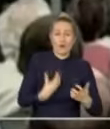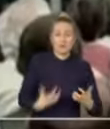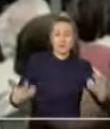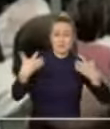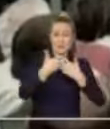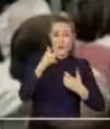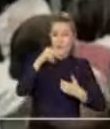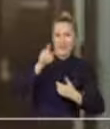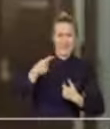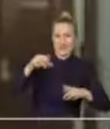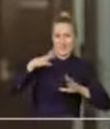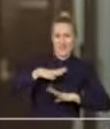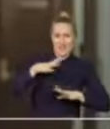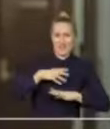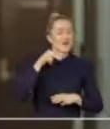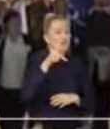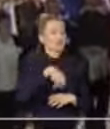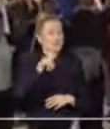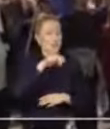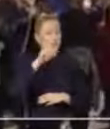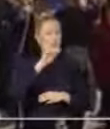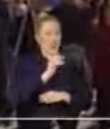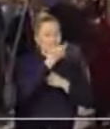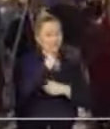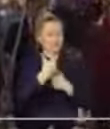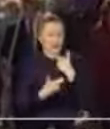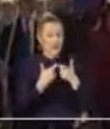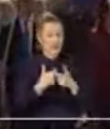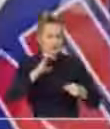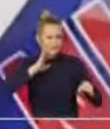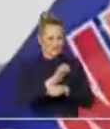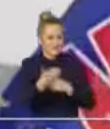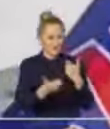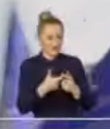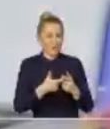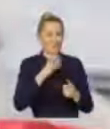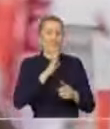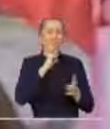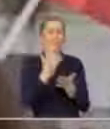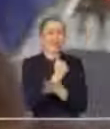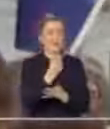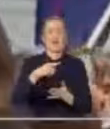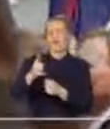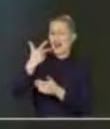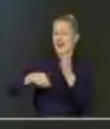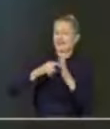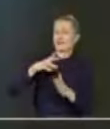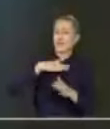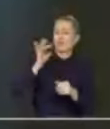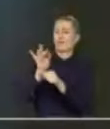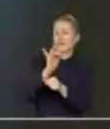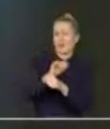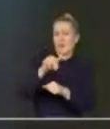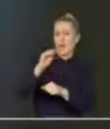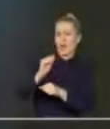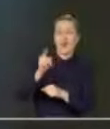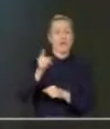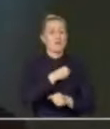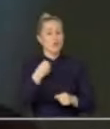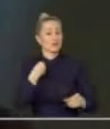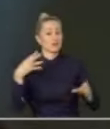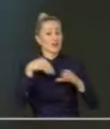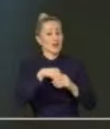europejską wspólnotą. Unia zrobi cię w balony. Wielokrotnie ostro krytykował Unię Europejską. Wejście do Unii Europejskiej dla Polski